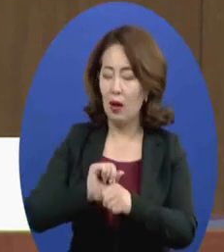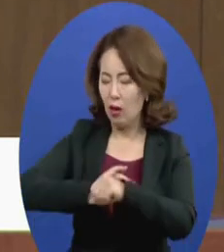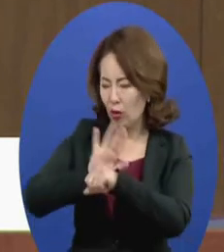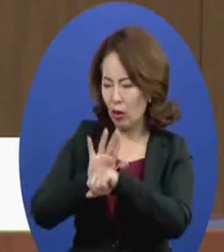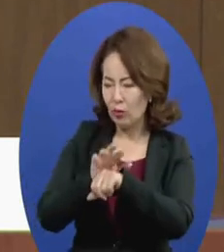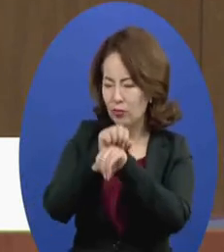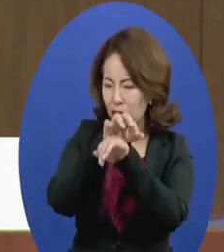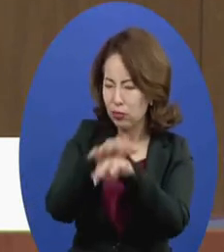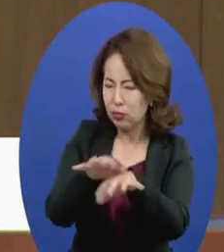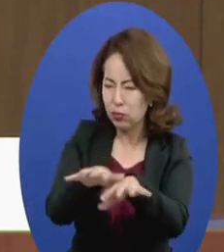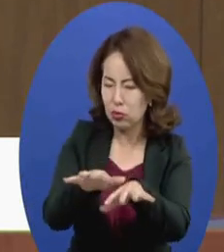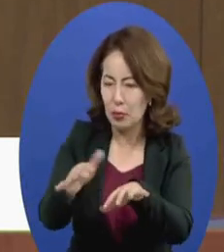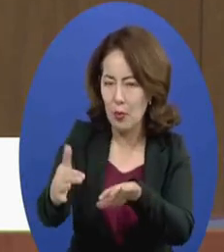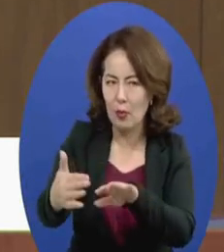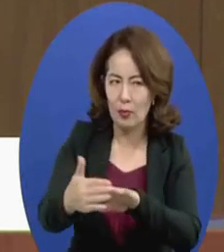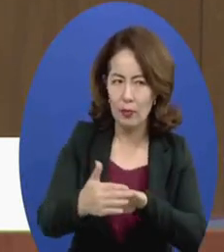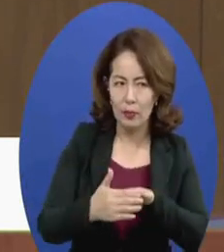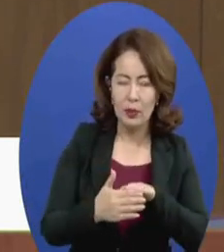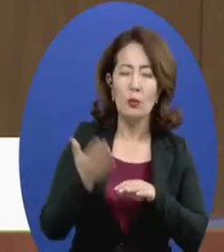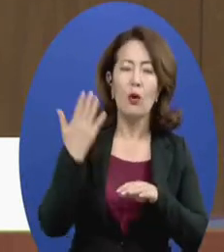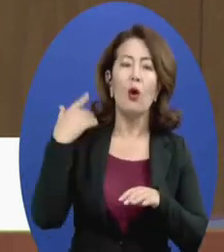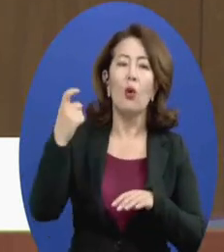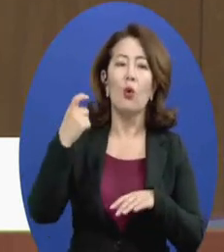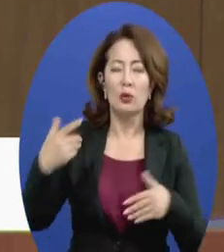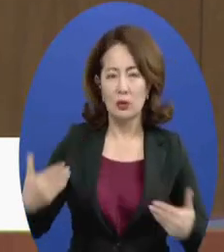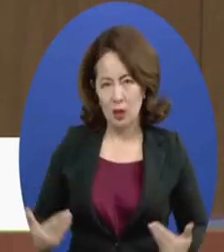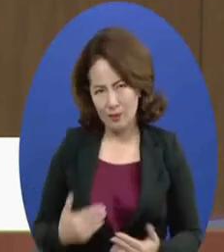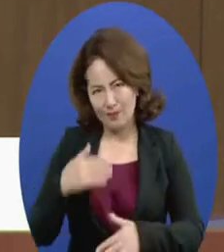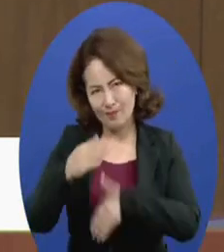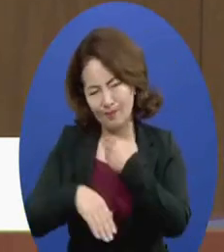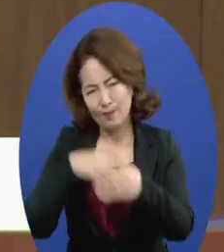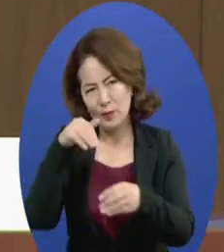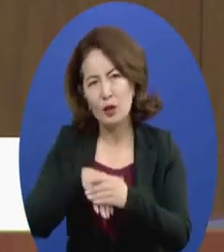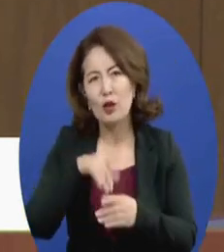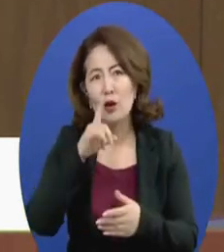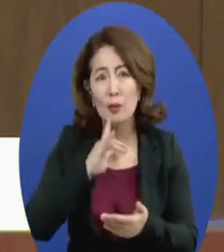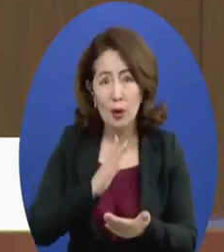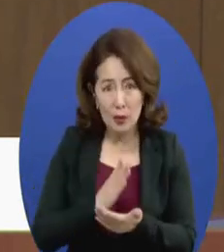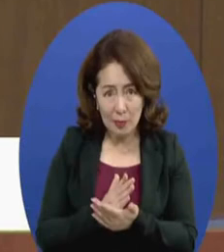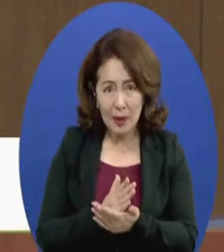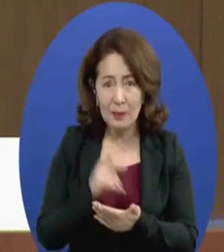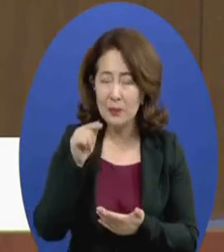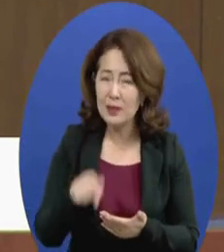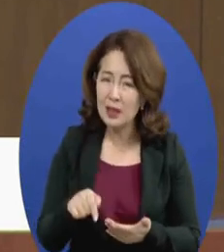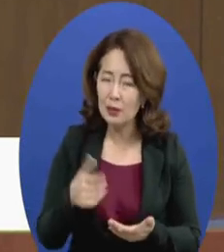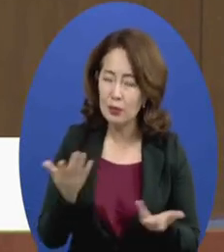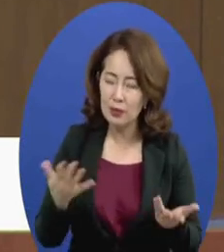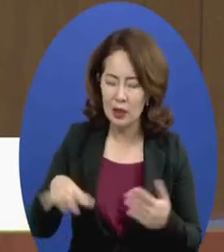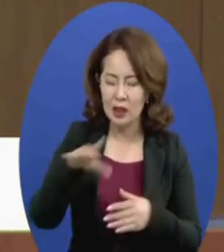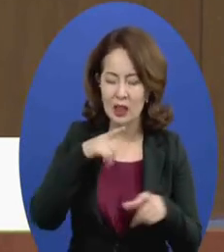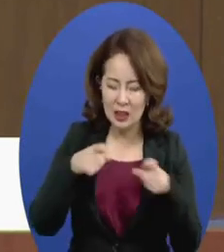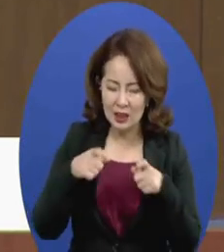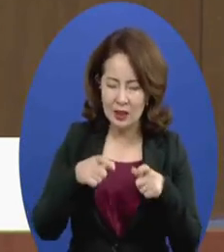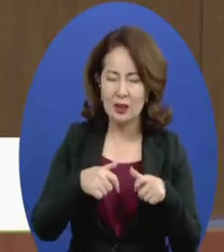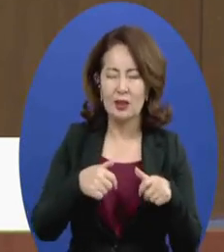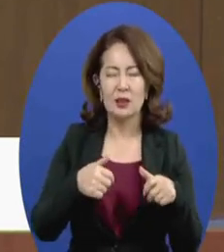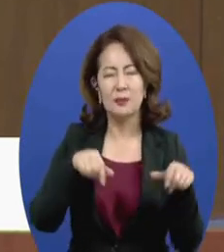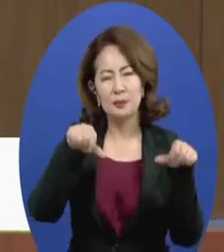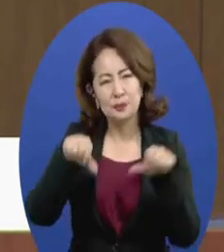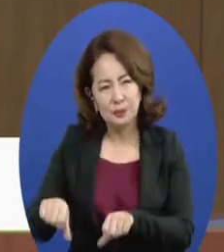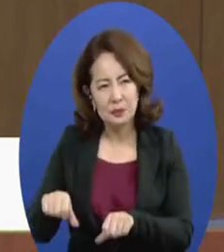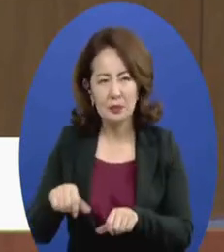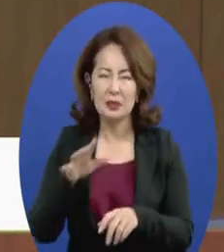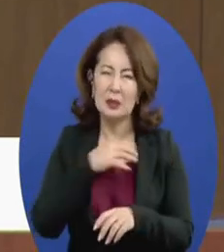хөмиж амьдралаа хөөжин хэвэнд нь шилжүүлэх шаардлагатай байна. Ингэжээж бид нар энэ эдийн засгийн уналт, энэ